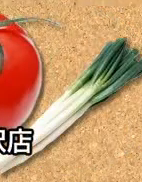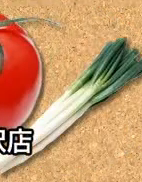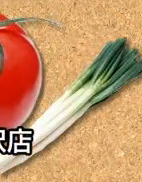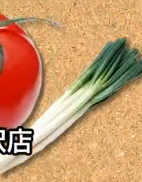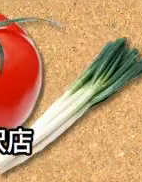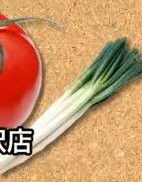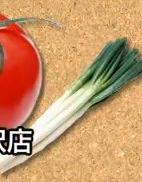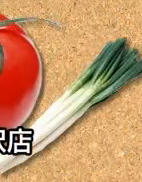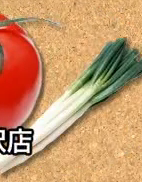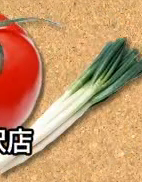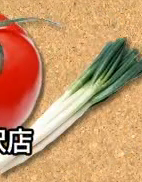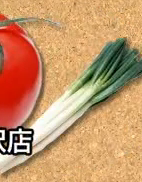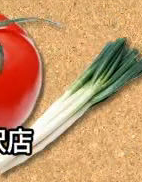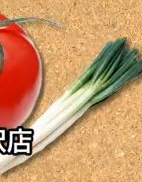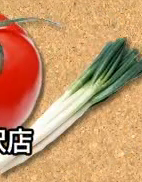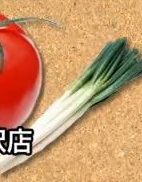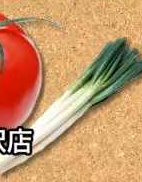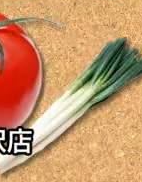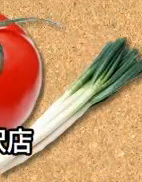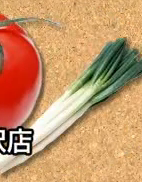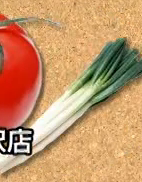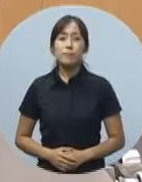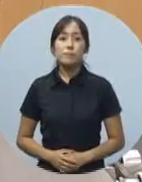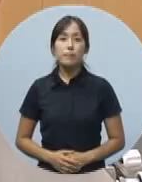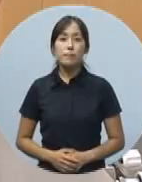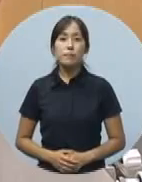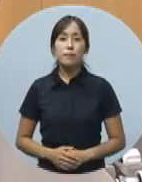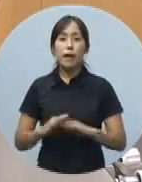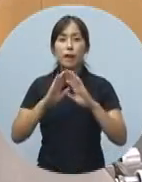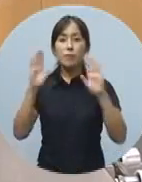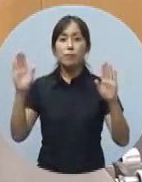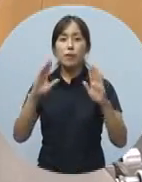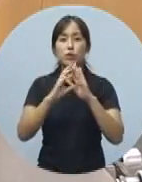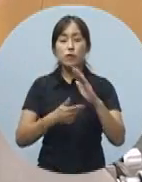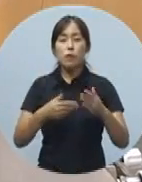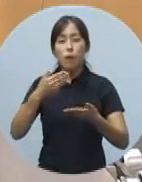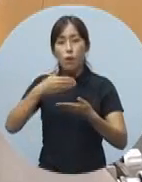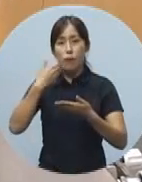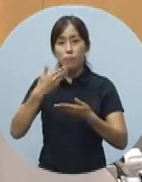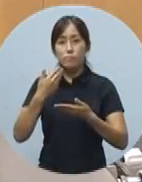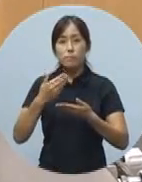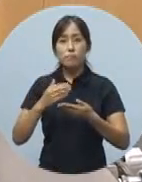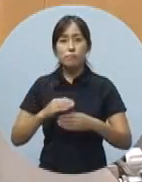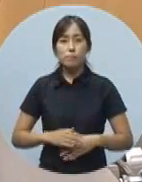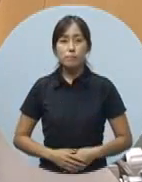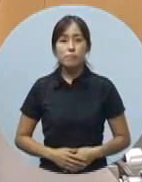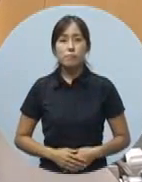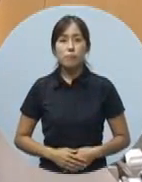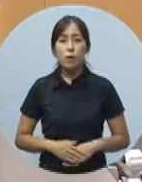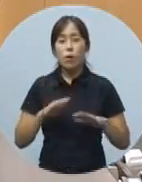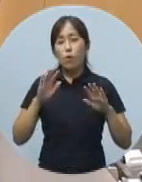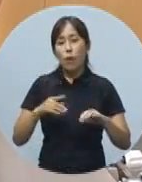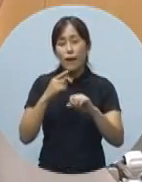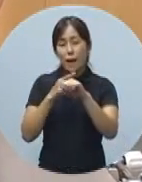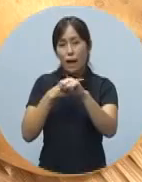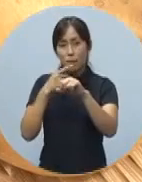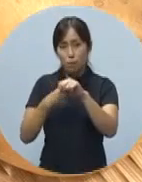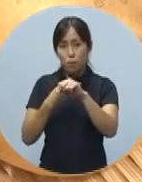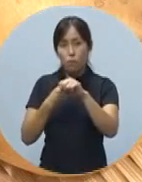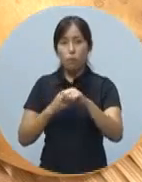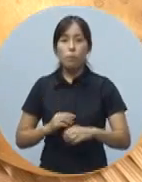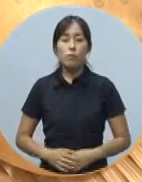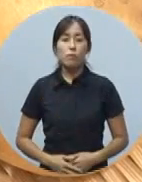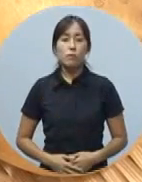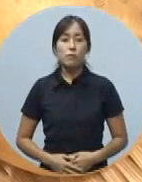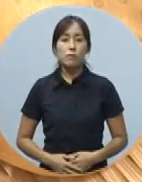3食材で簡単クッキング、藤沢ご飯 始まりました。藤沢ご飯、今回の食材はじゃがいもです。じ